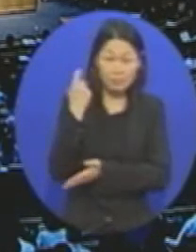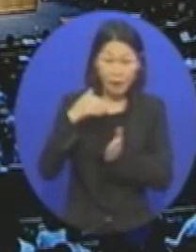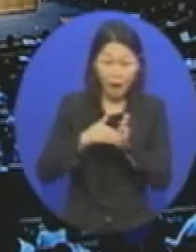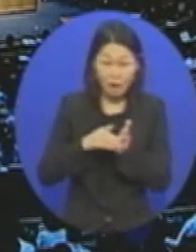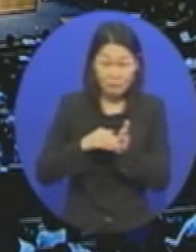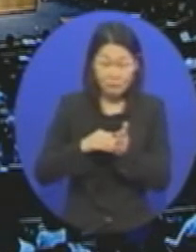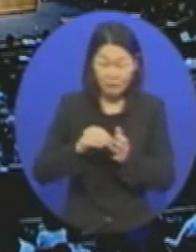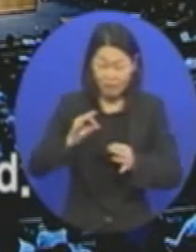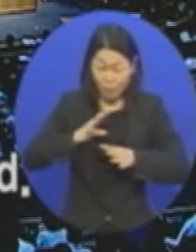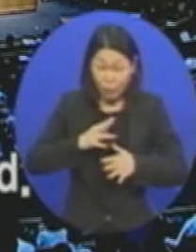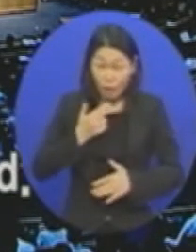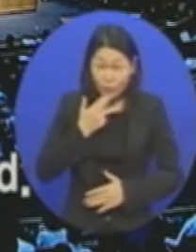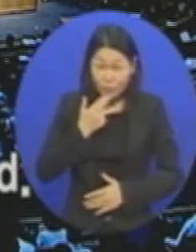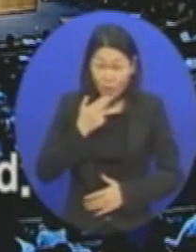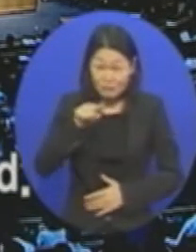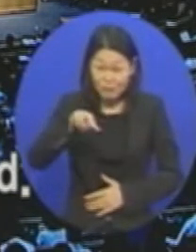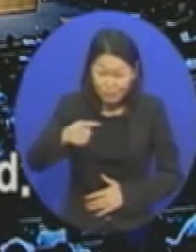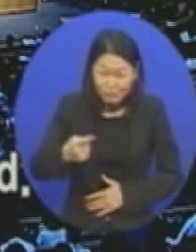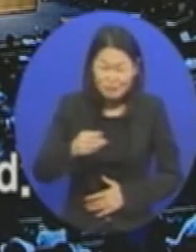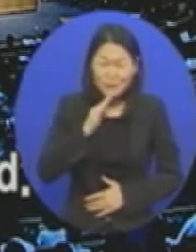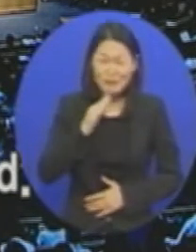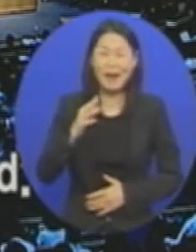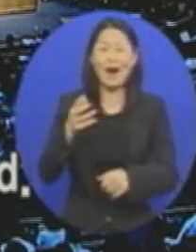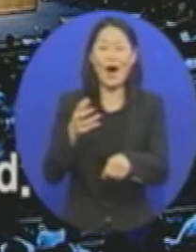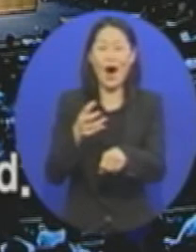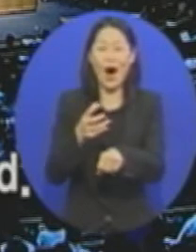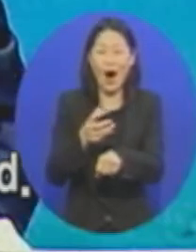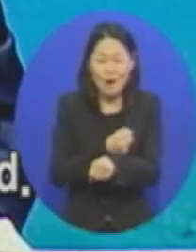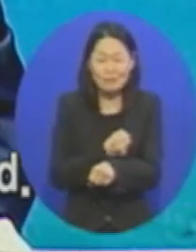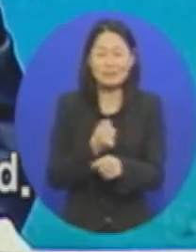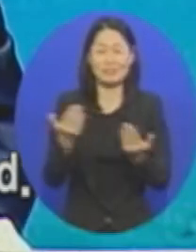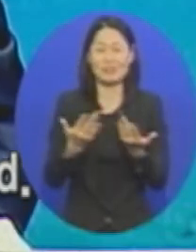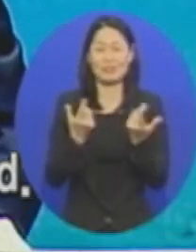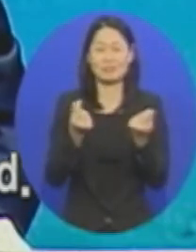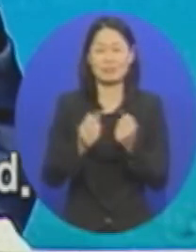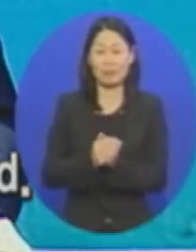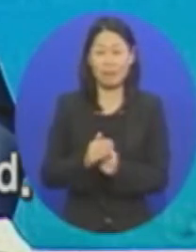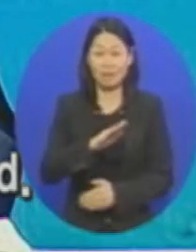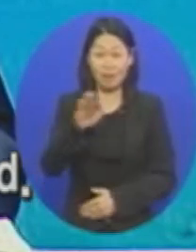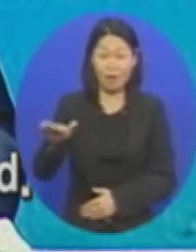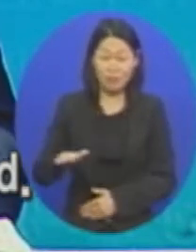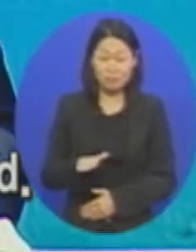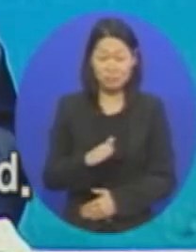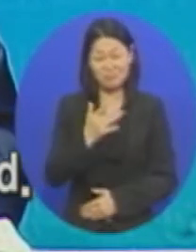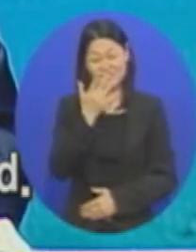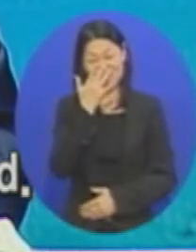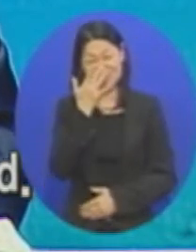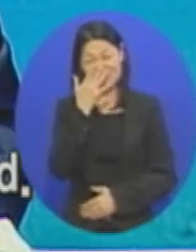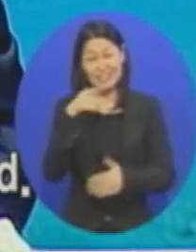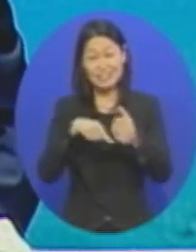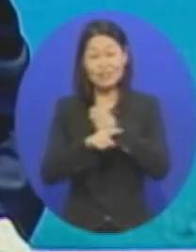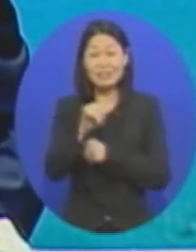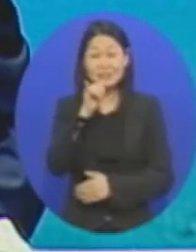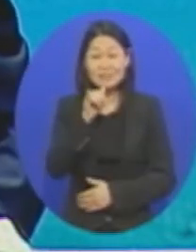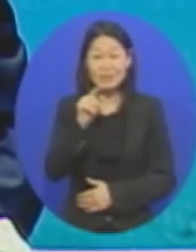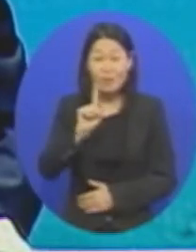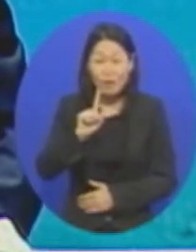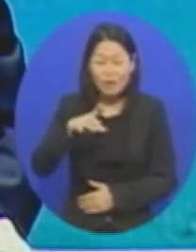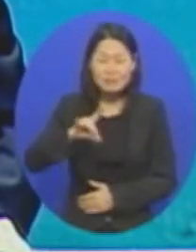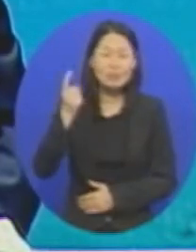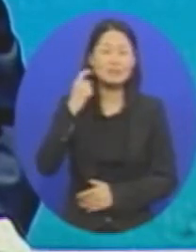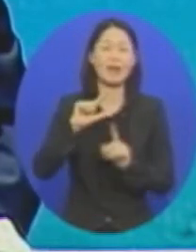놀래는 것도 어떤 청년이 되요 예 여러분들이 * 안 놀래는 데는 이유가 있어요 처음 드린 게